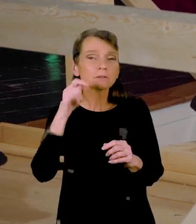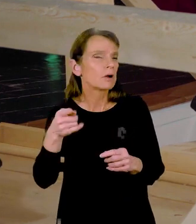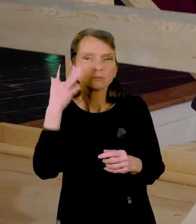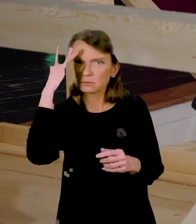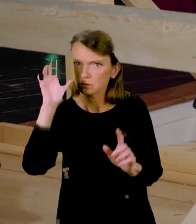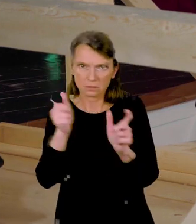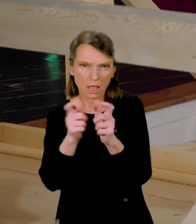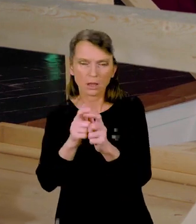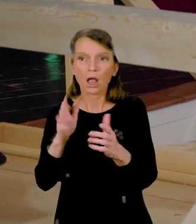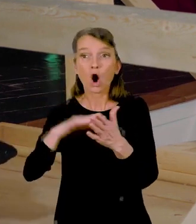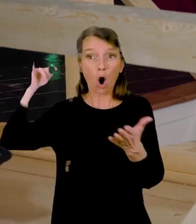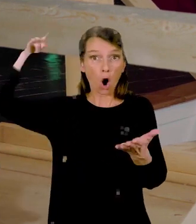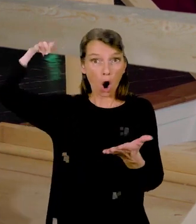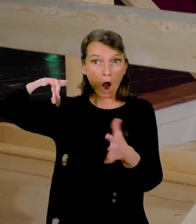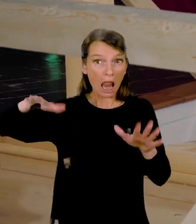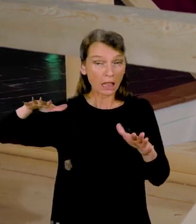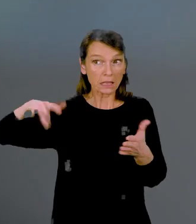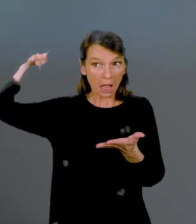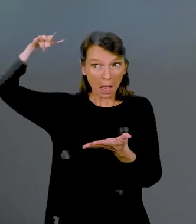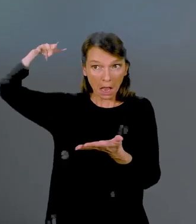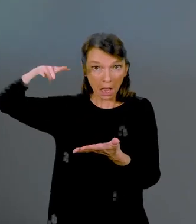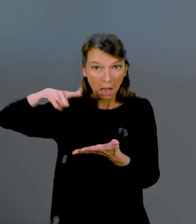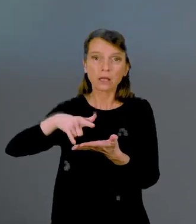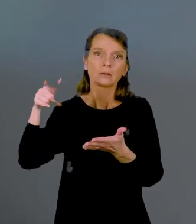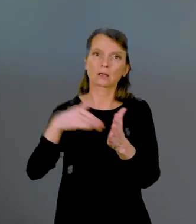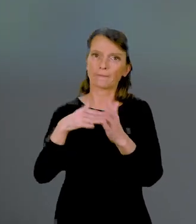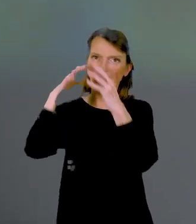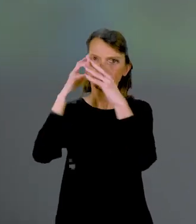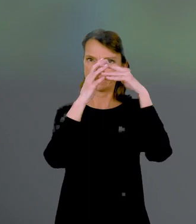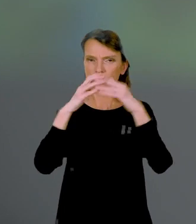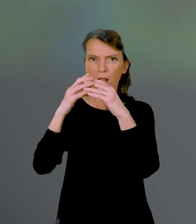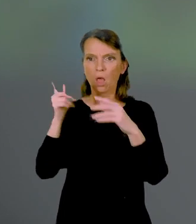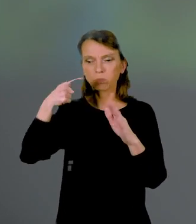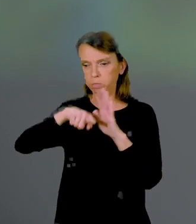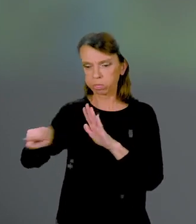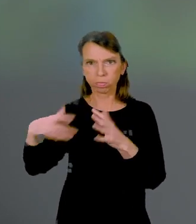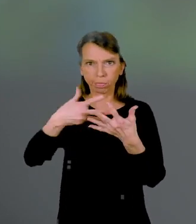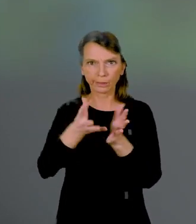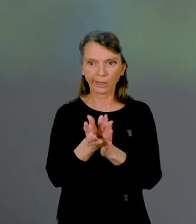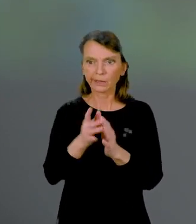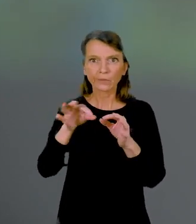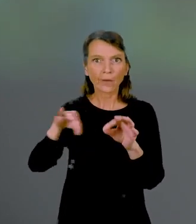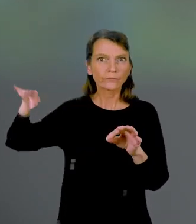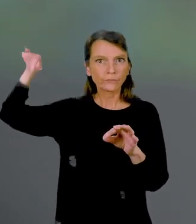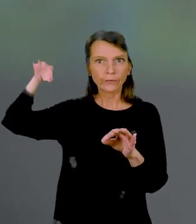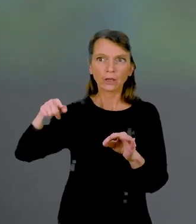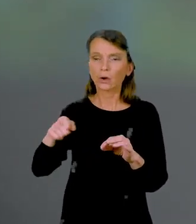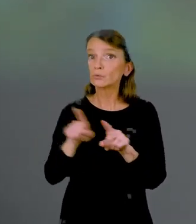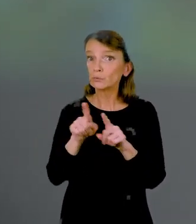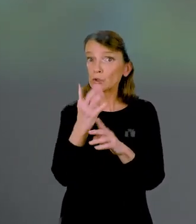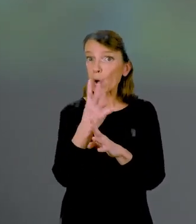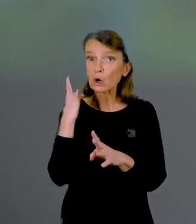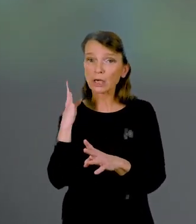Pri pristajanji bi potrebovale padalo. Zgrešijo gnezdo, pa vejo in še ograjo in pristanejo na